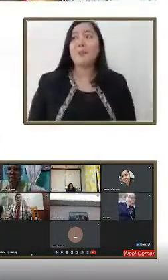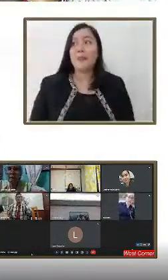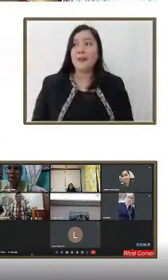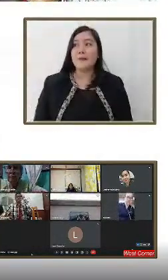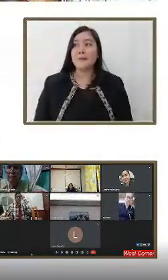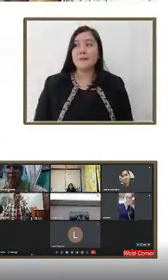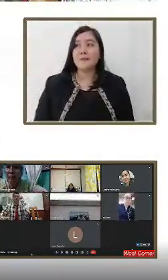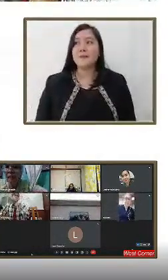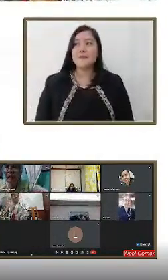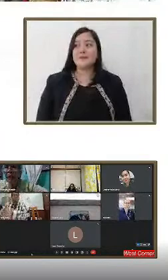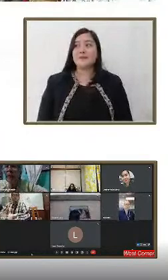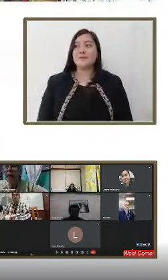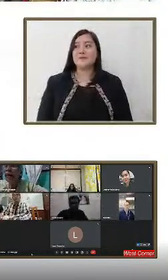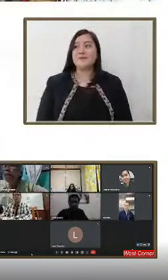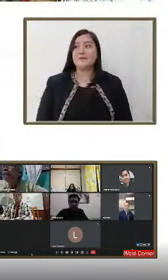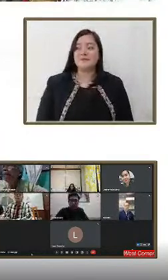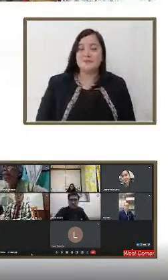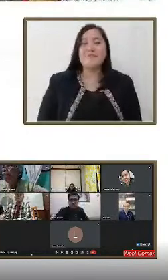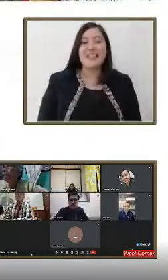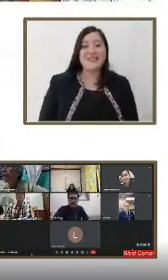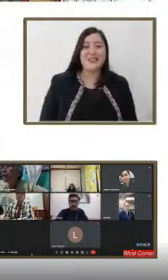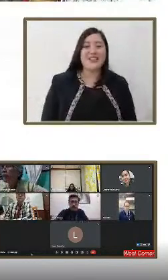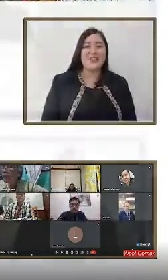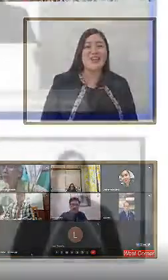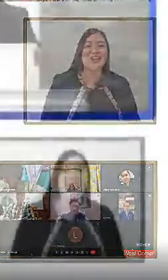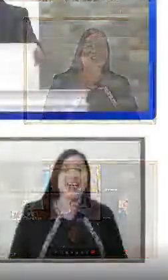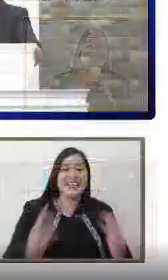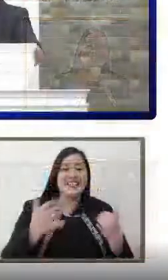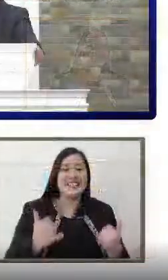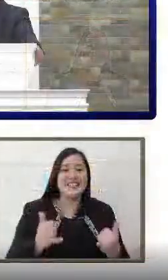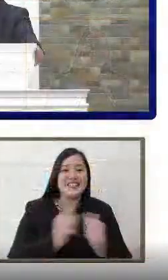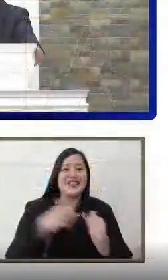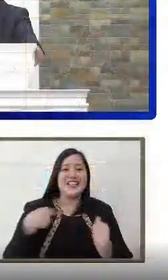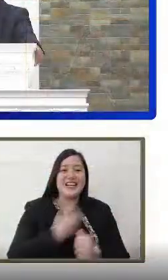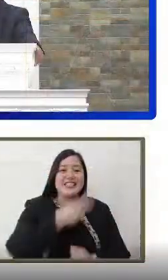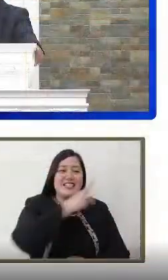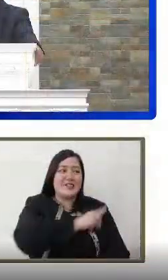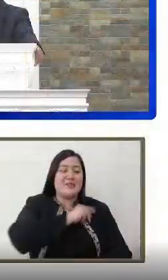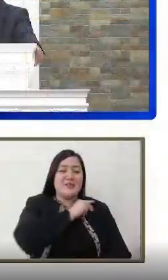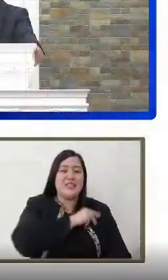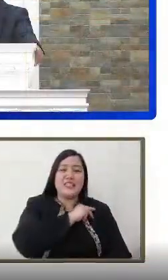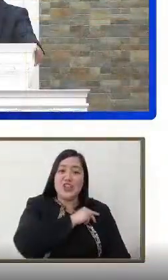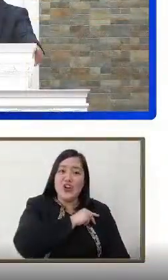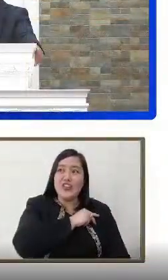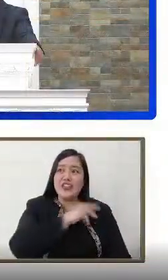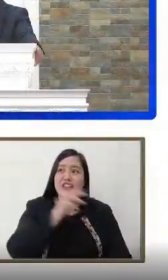right, kasama natin ang Mindoro. Yeah. Para yatang